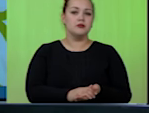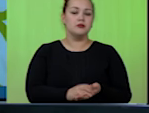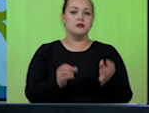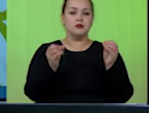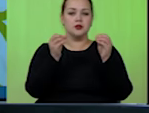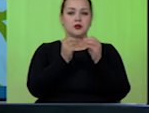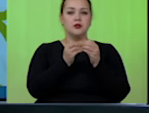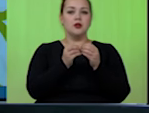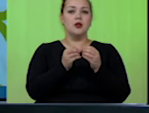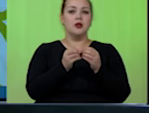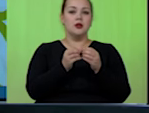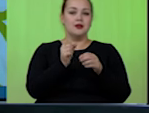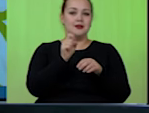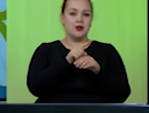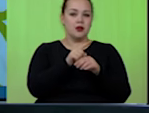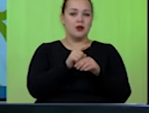Выразите в метрах